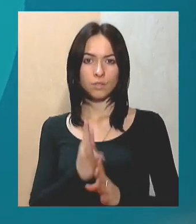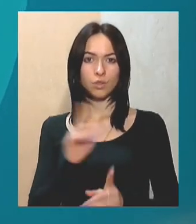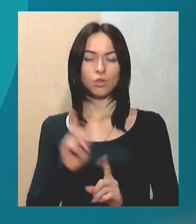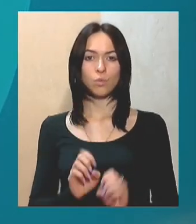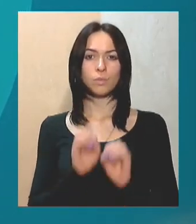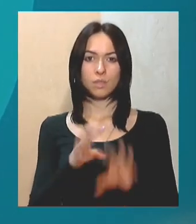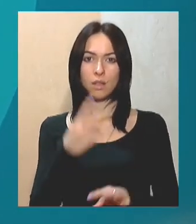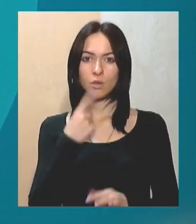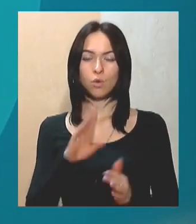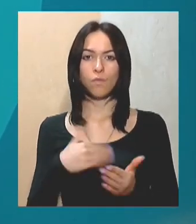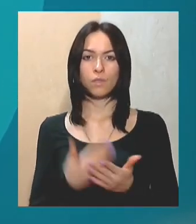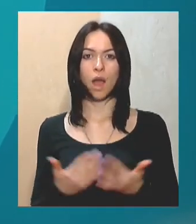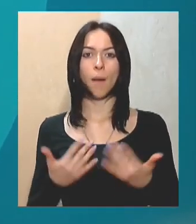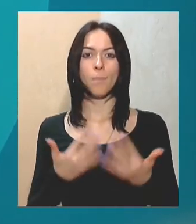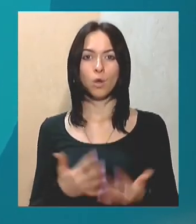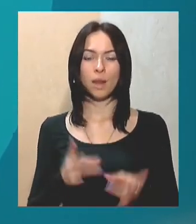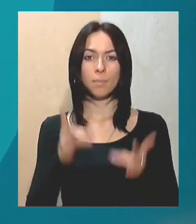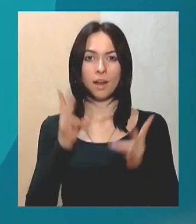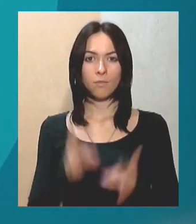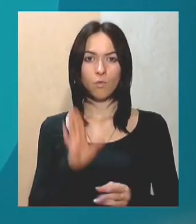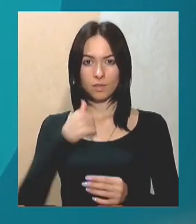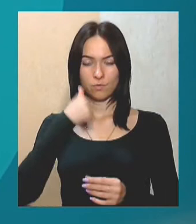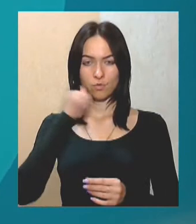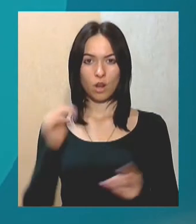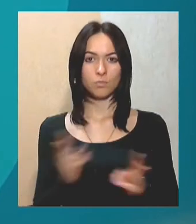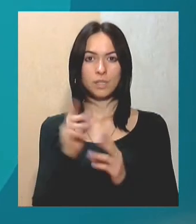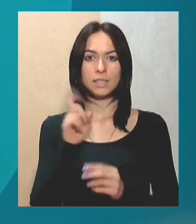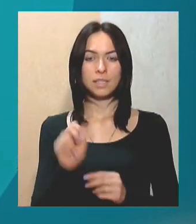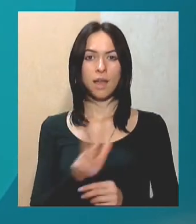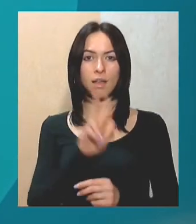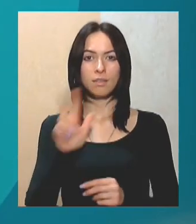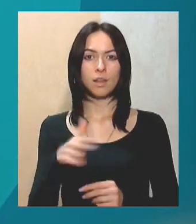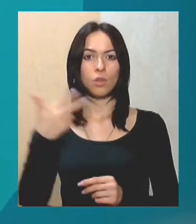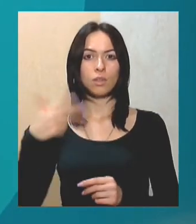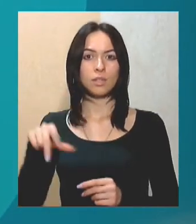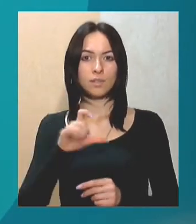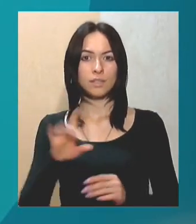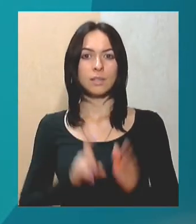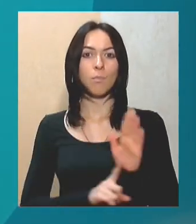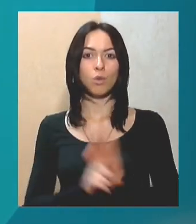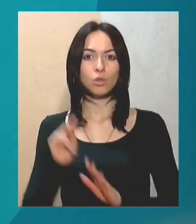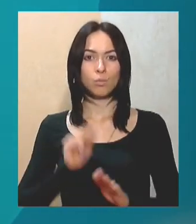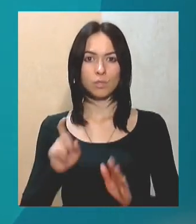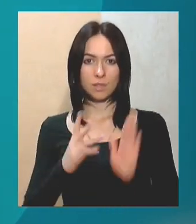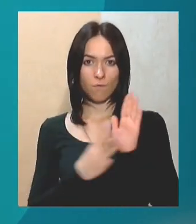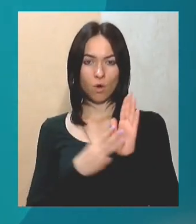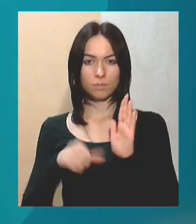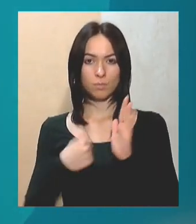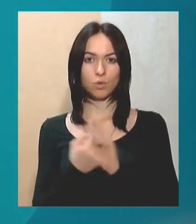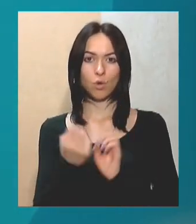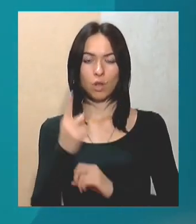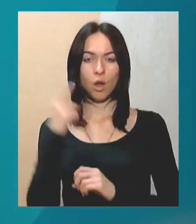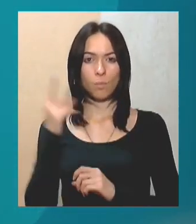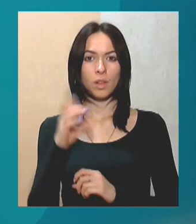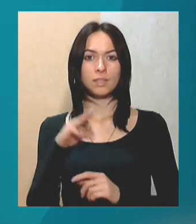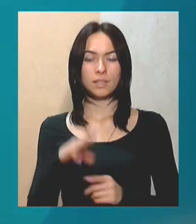для потреб травмованих у вчорашній пожежі. За 3,5 години з початку роботи, з 8 до 11, обласна станція